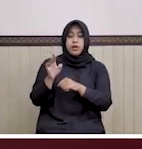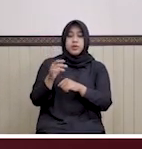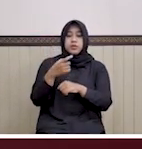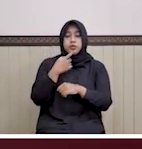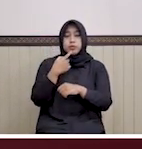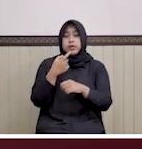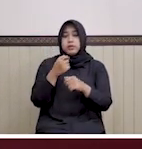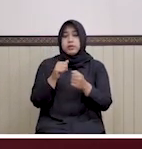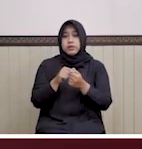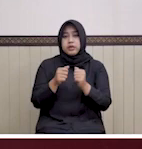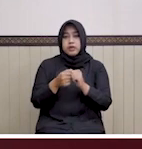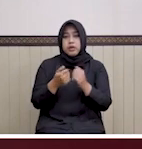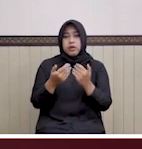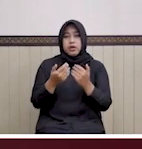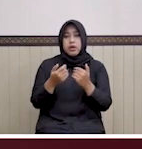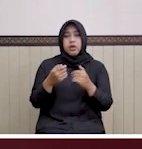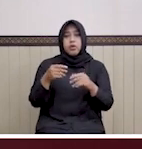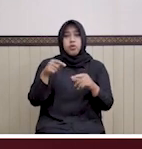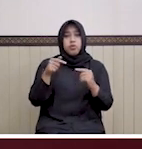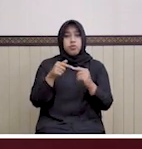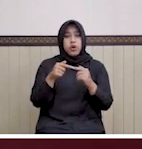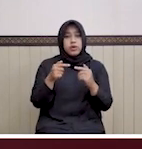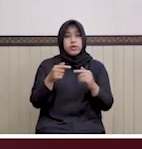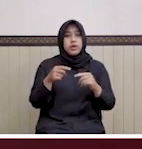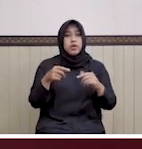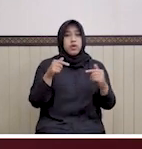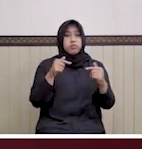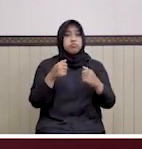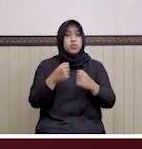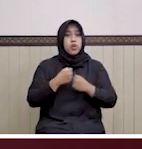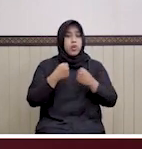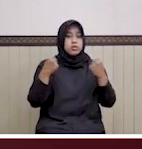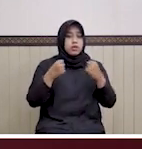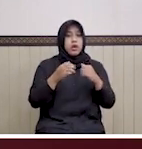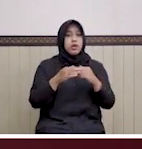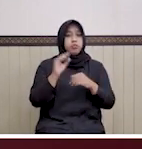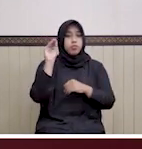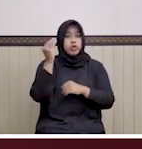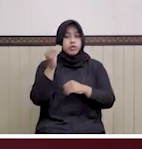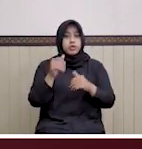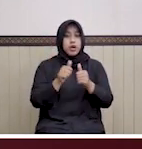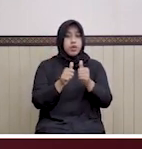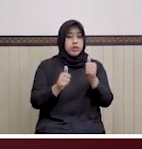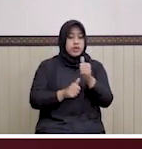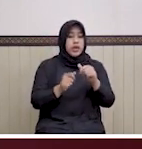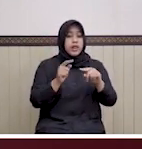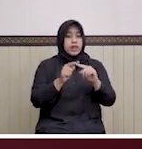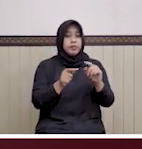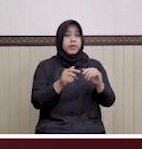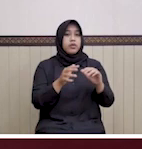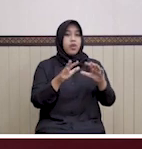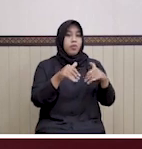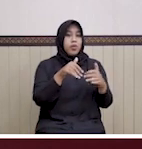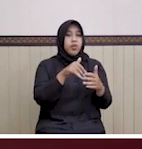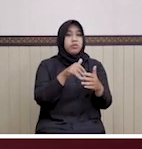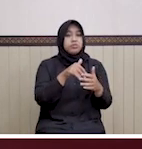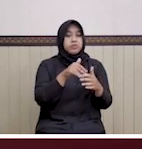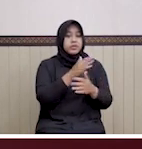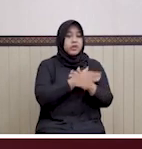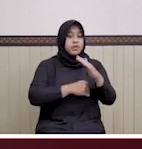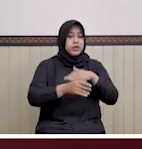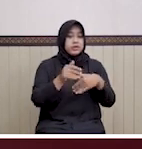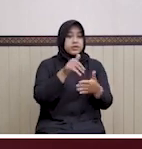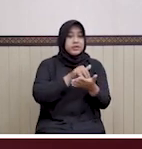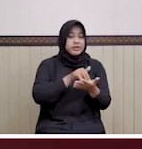soal relasi Kuasa atasan-bawahan ya tapi bagi teman-teman Devil tuh karena kerentanannya cukup banyak itu